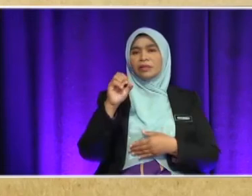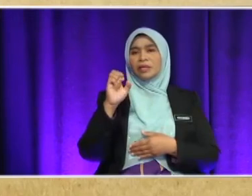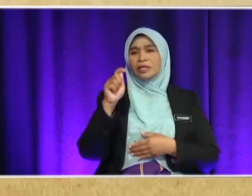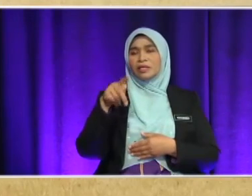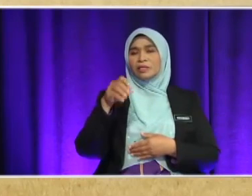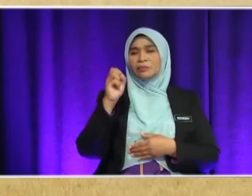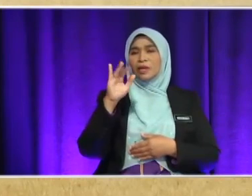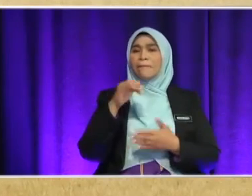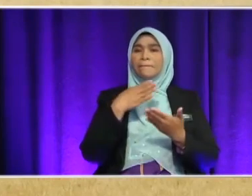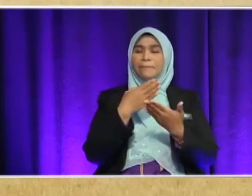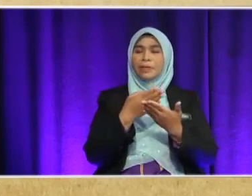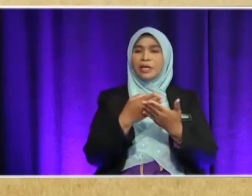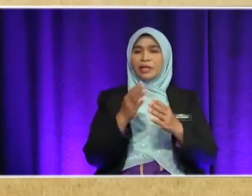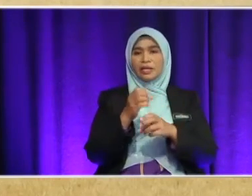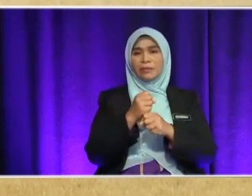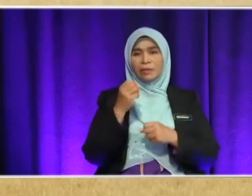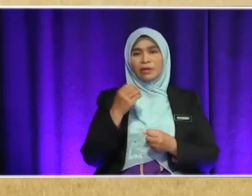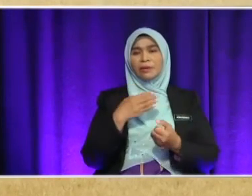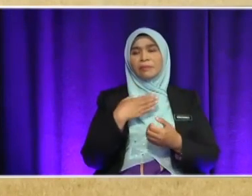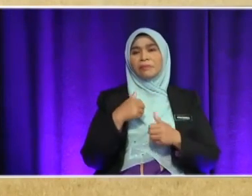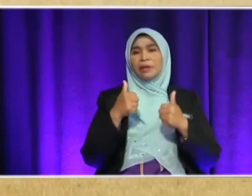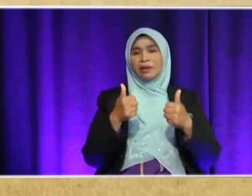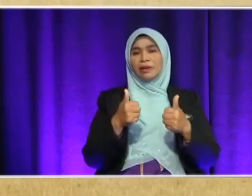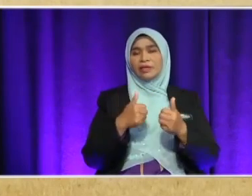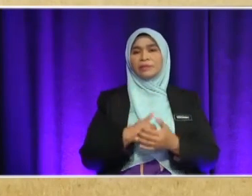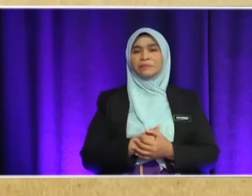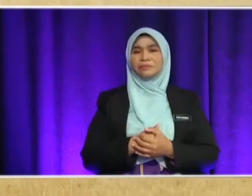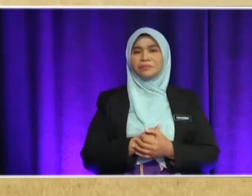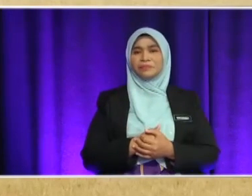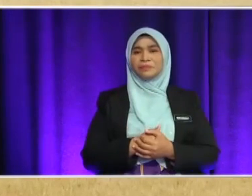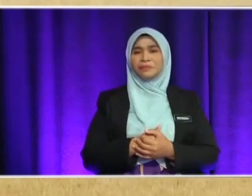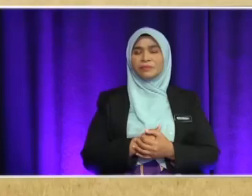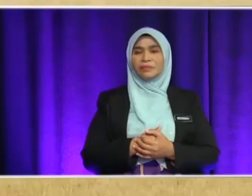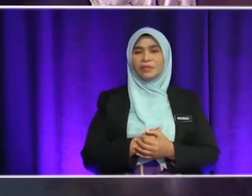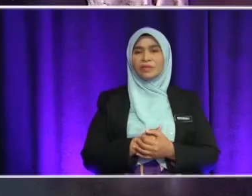tajuk kita pada hari ini mereka ini memang Tip Top Cemerlang